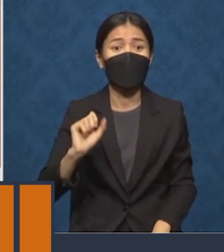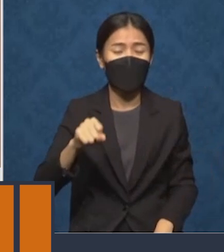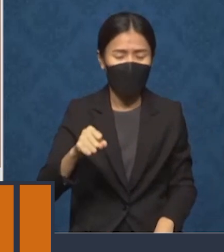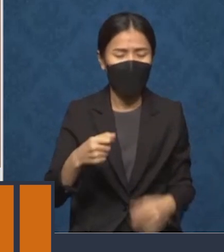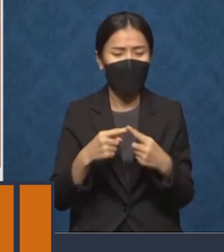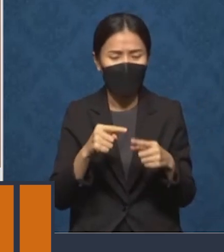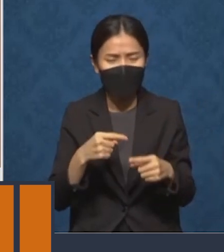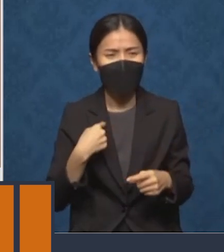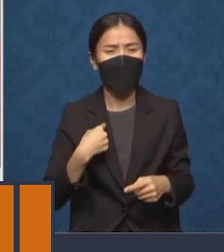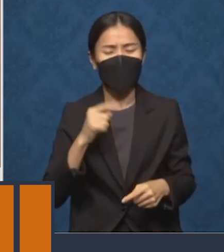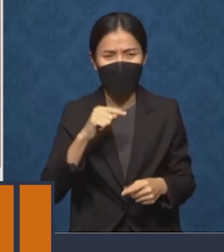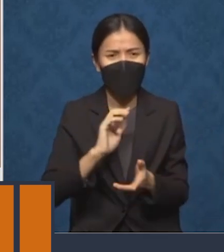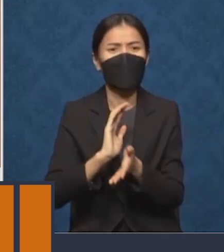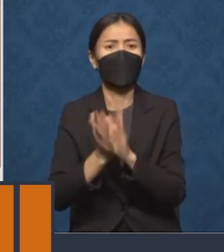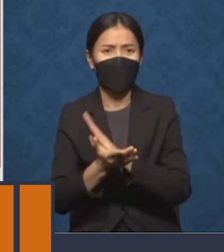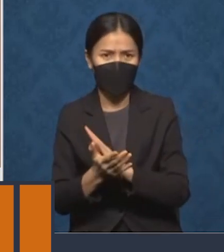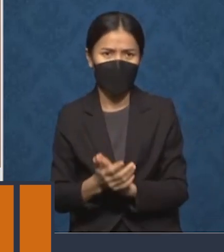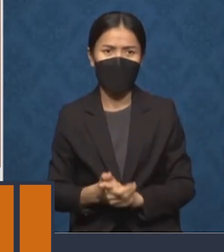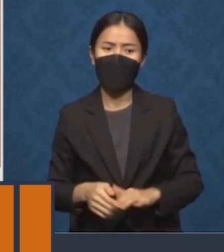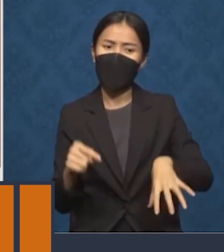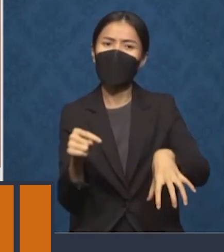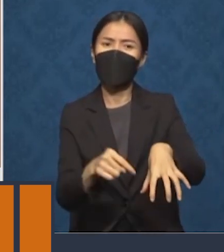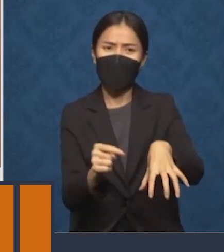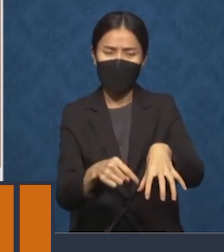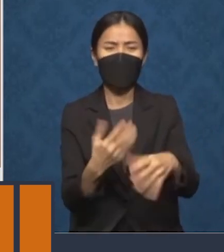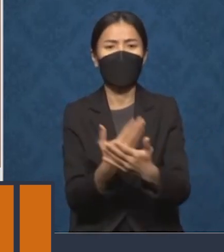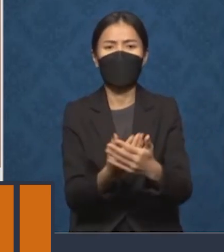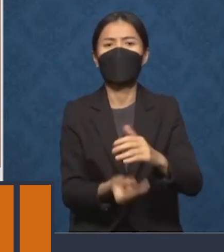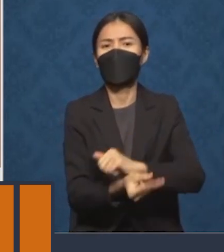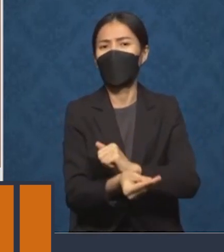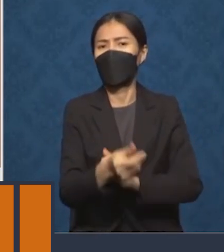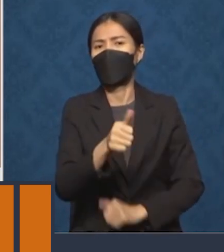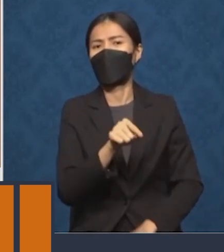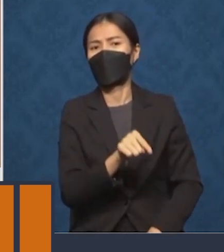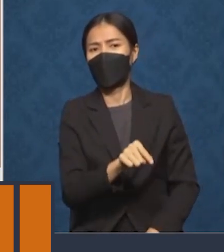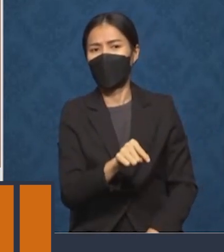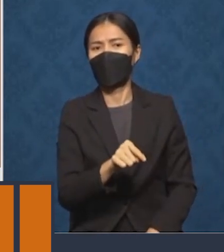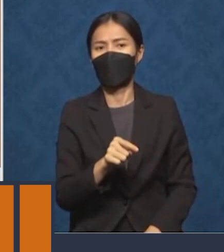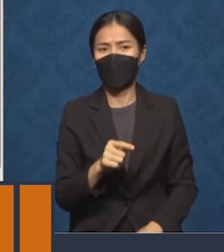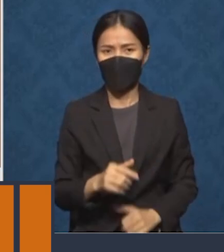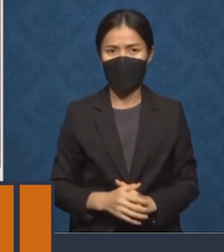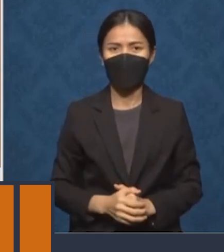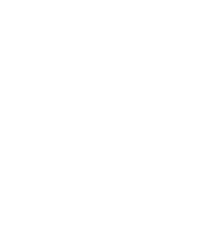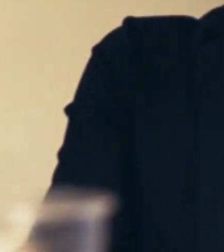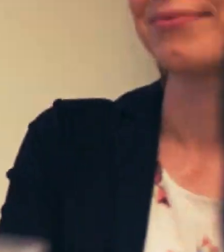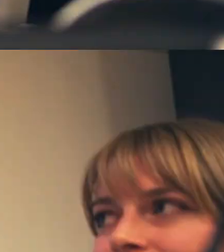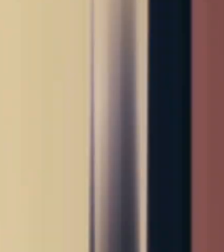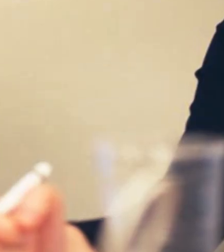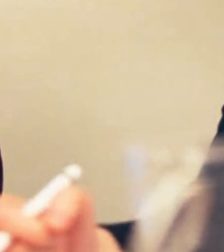ภทเดียวที่ได้รับโบนัสค่ะขอบคุณค่ะ ครับต่อไป